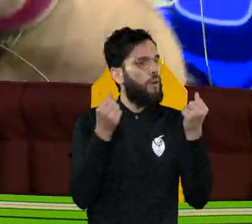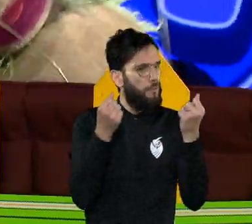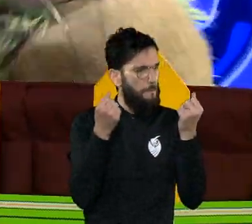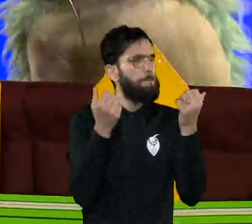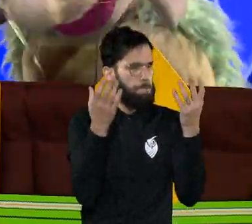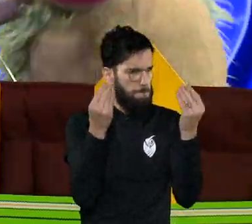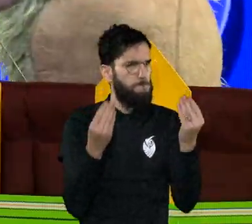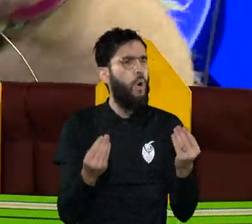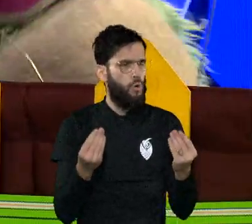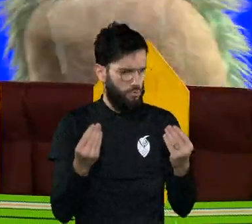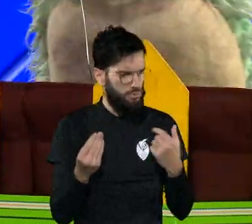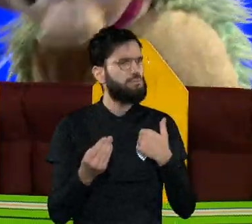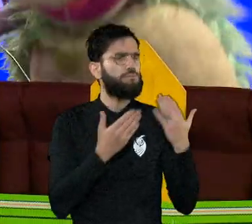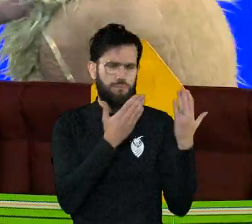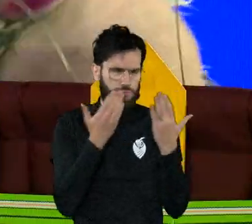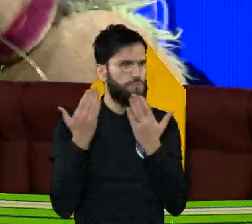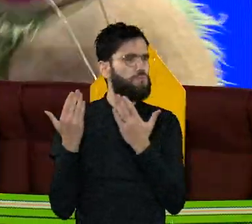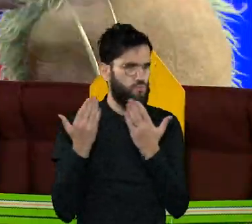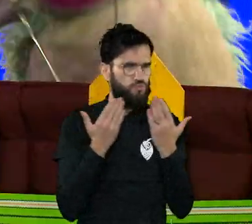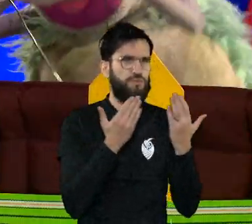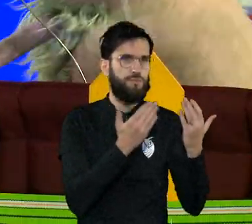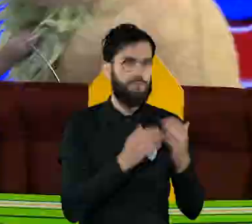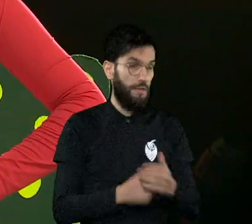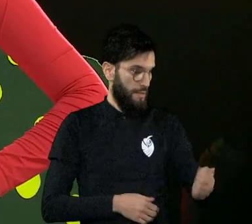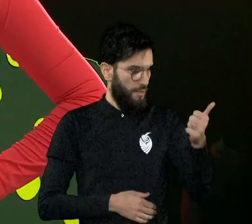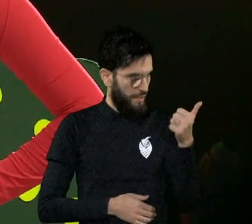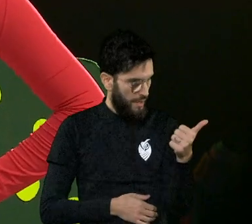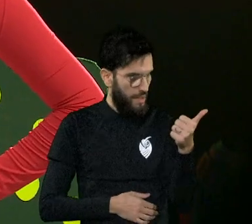počítať sa naučím.